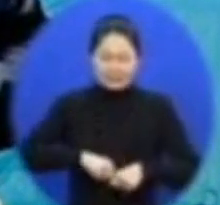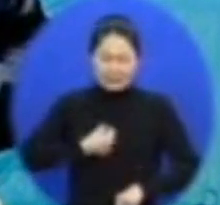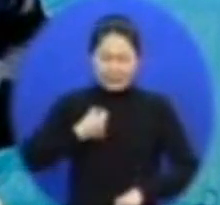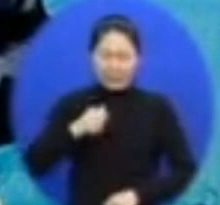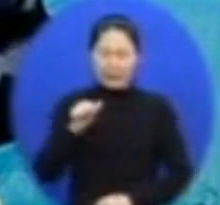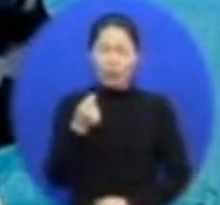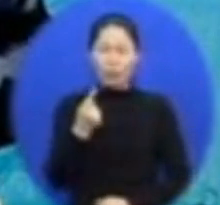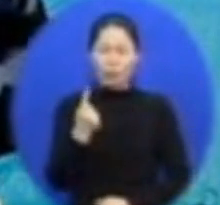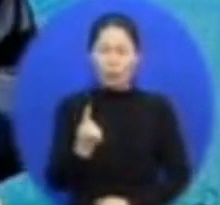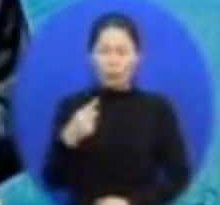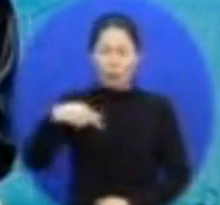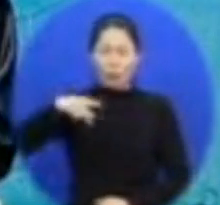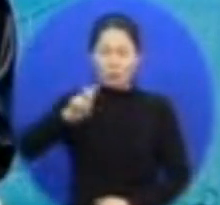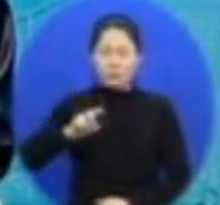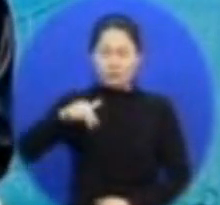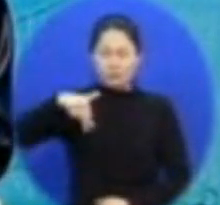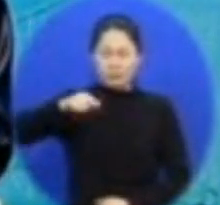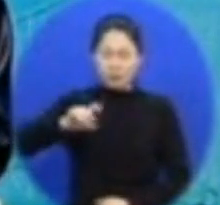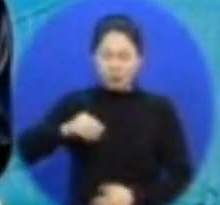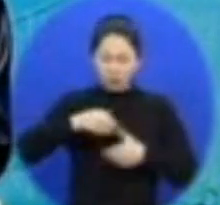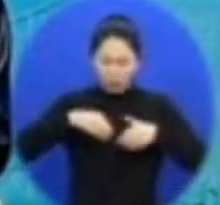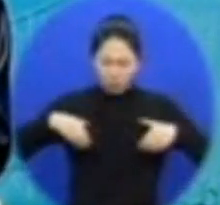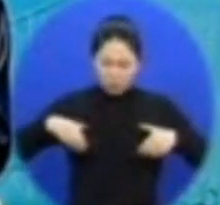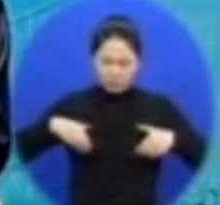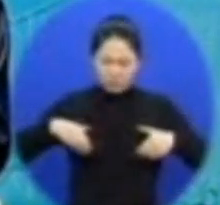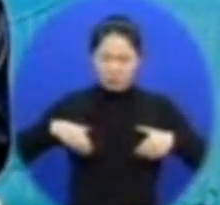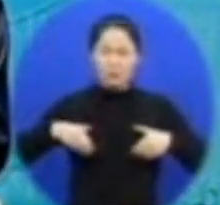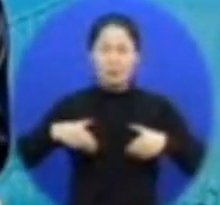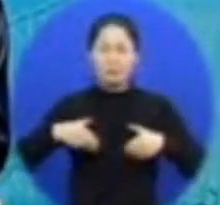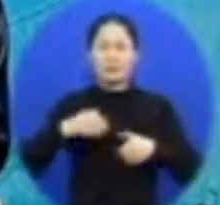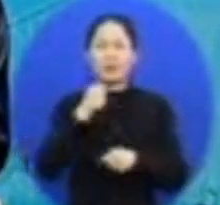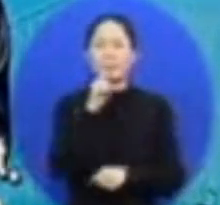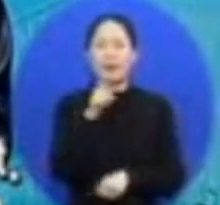아 매 달라고 하셨어요